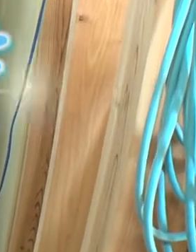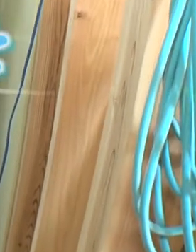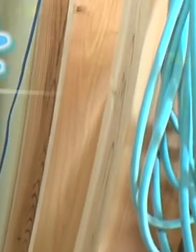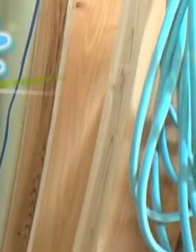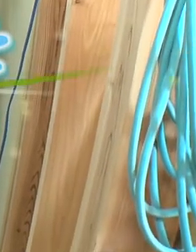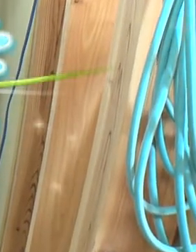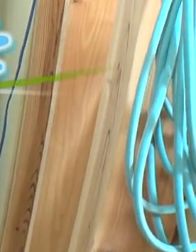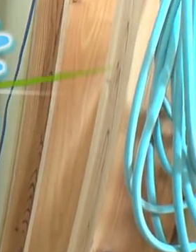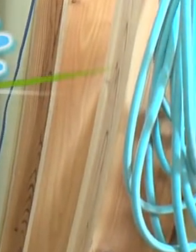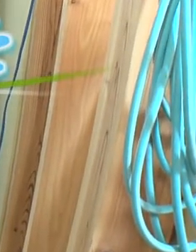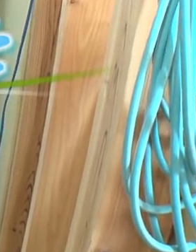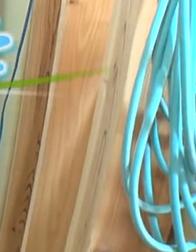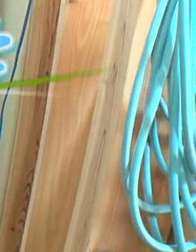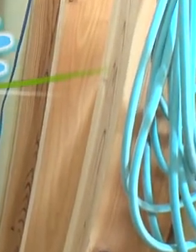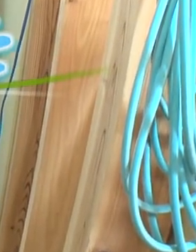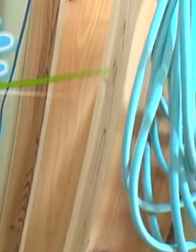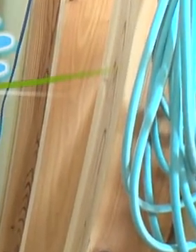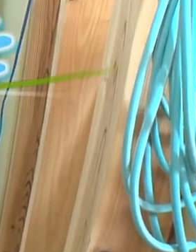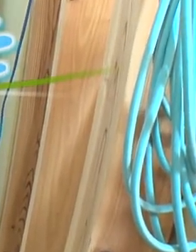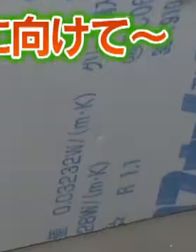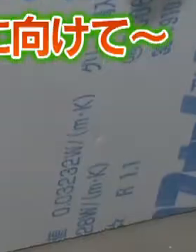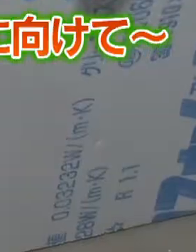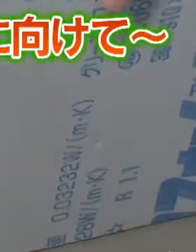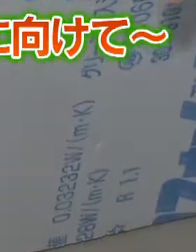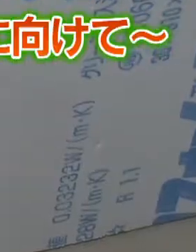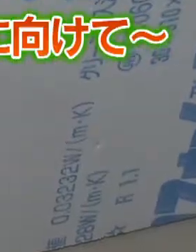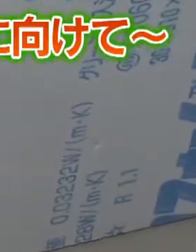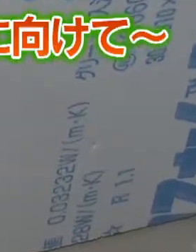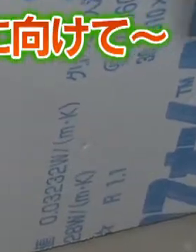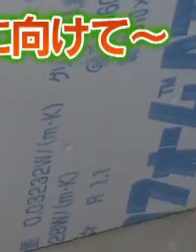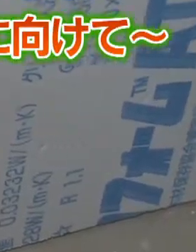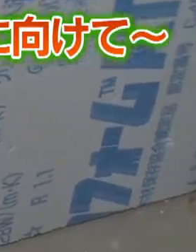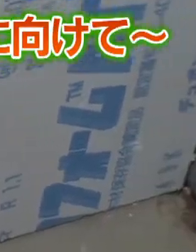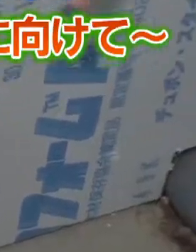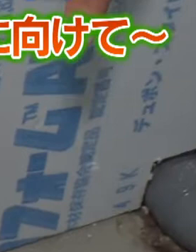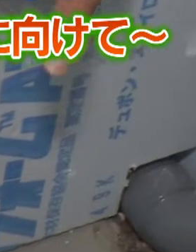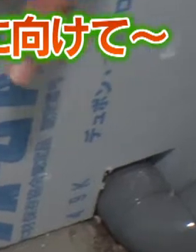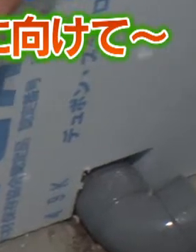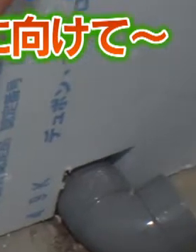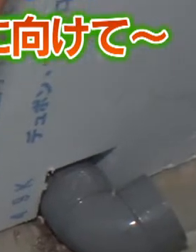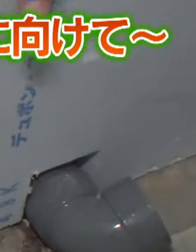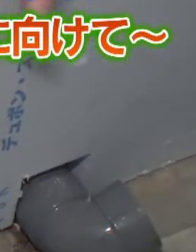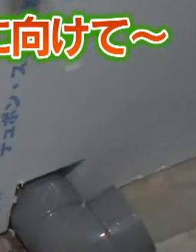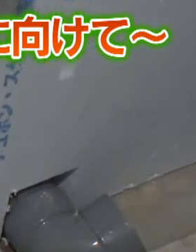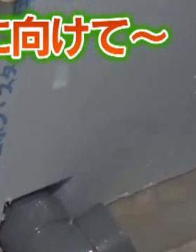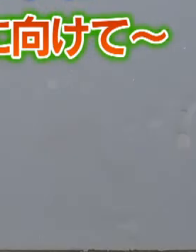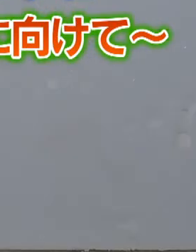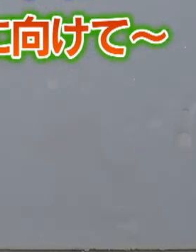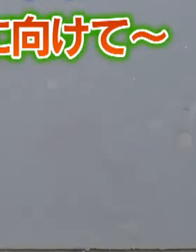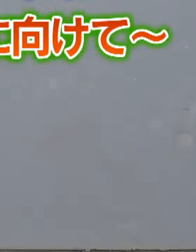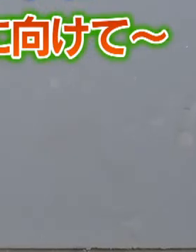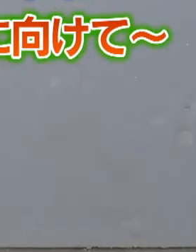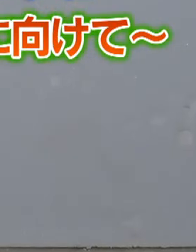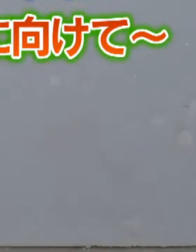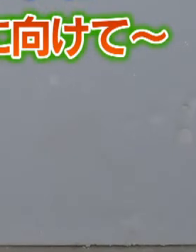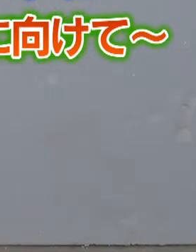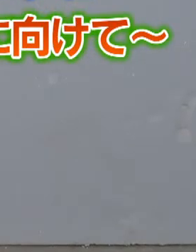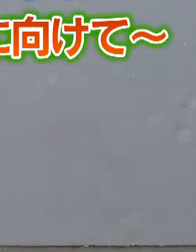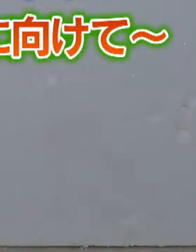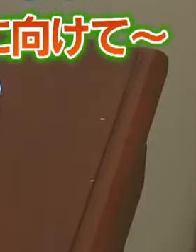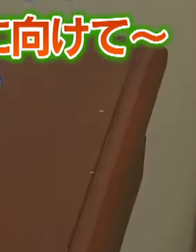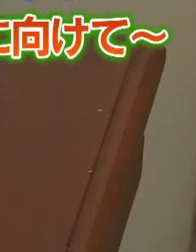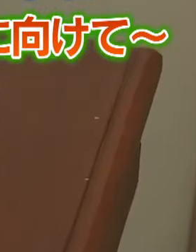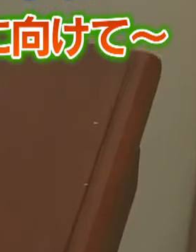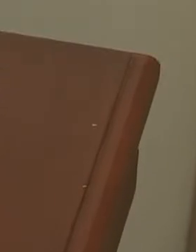カーボンニュートラルの実現に向けてうるさの鹿児島郡二酸化炭素などの排出量を抑える